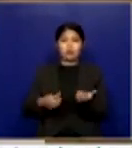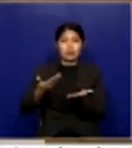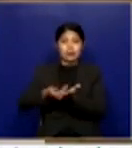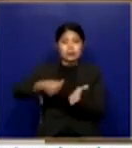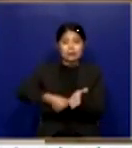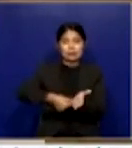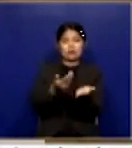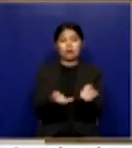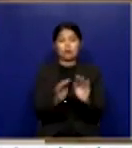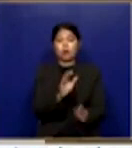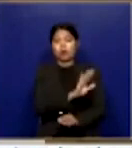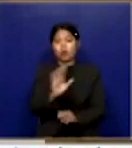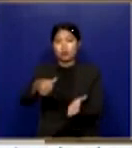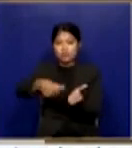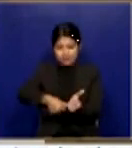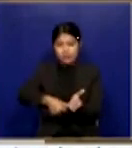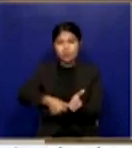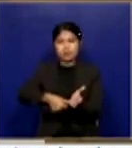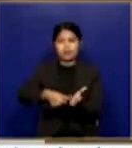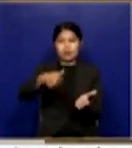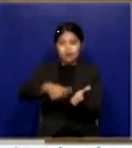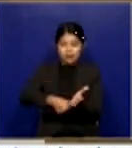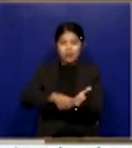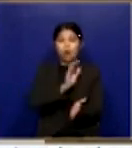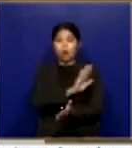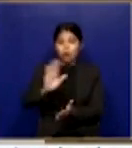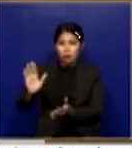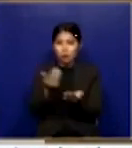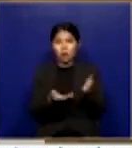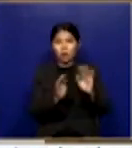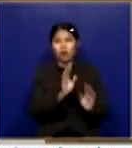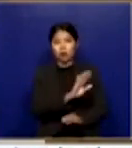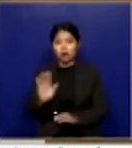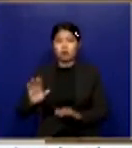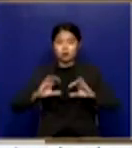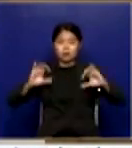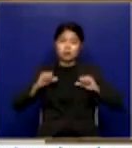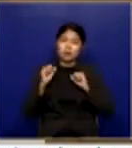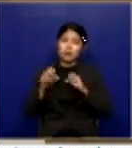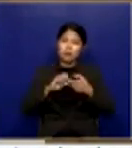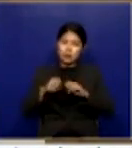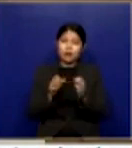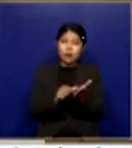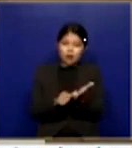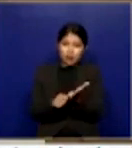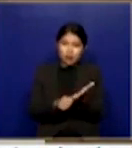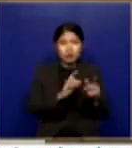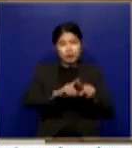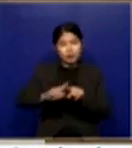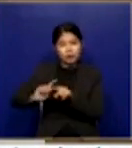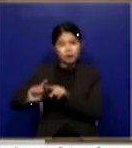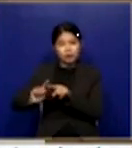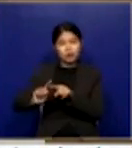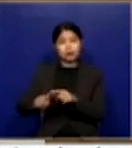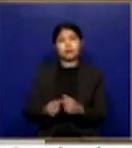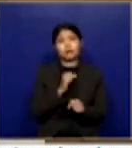ครัวเรือนที่มีทั้งนี่ที่มีมูลค่าและนี่ที่มีมูลค่าแล้วนะว่าแก้ไขปัญหานั้นเรานี้ต้องมิตินะครับ